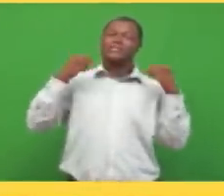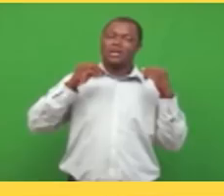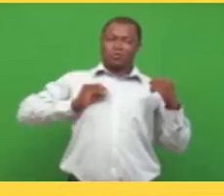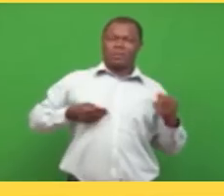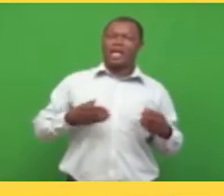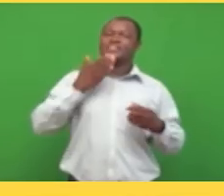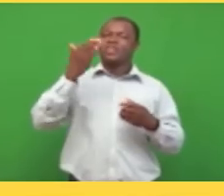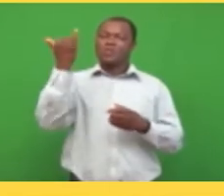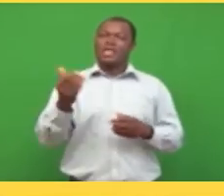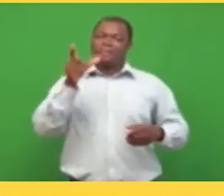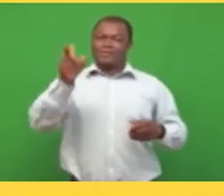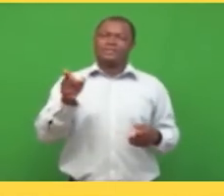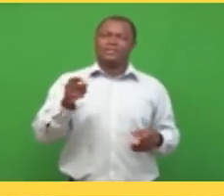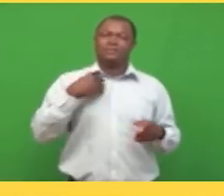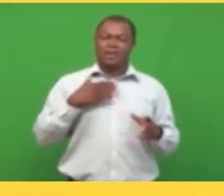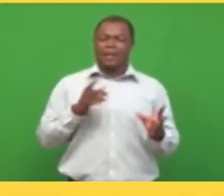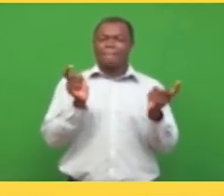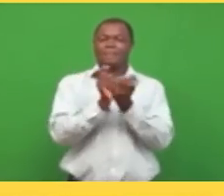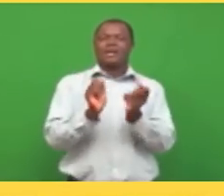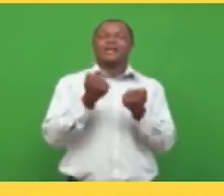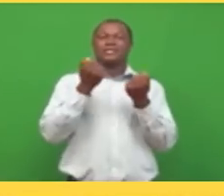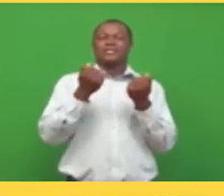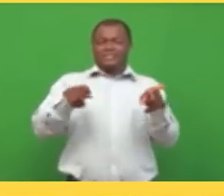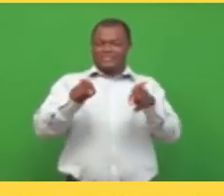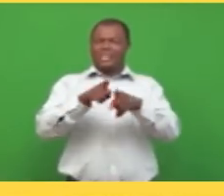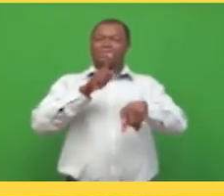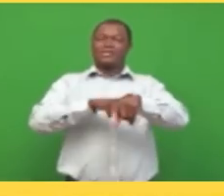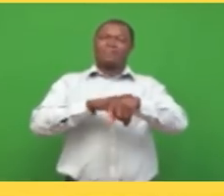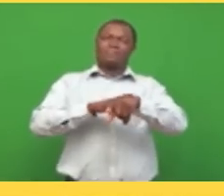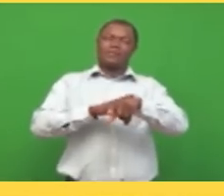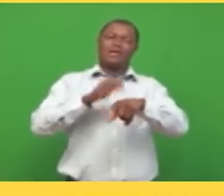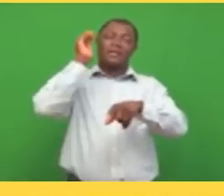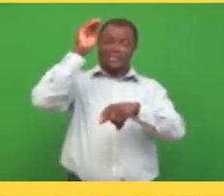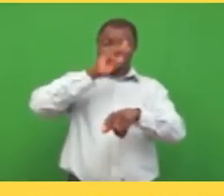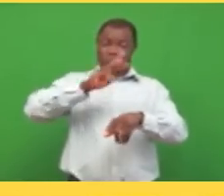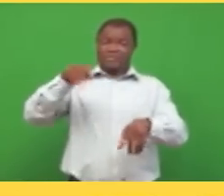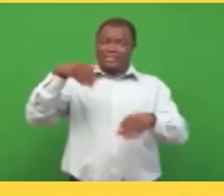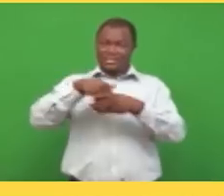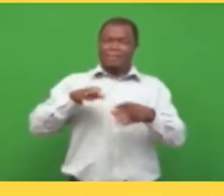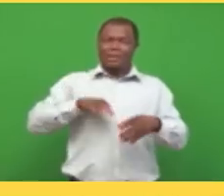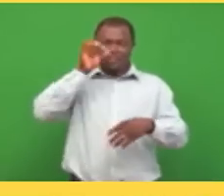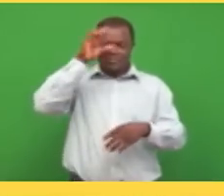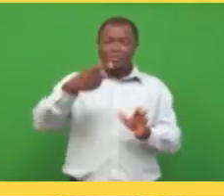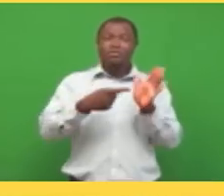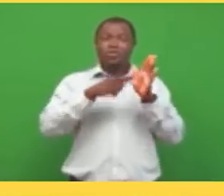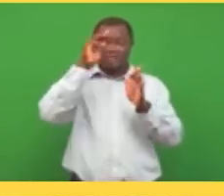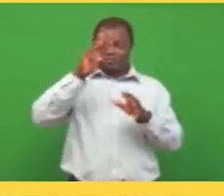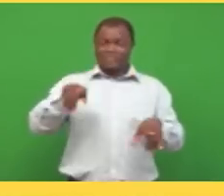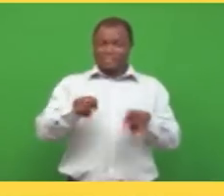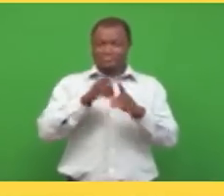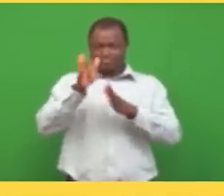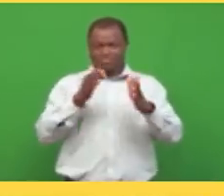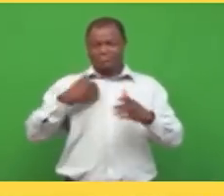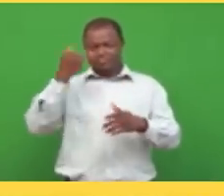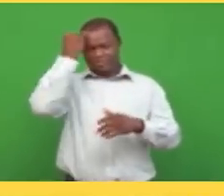delight ko zvakadi kusangana zvakare panguva imwe cheteyo muchirongwa Mai Chisamba show svondorinouya dinwe